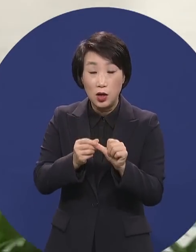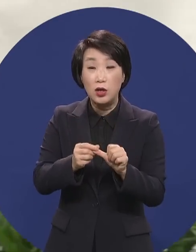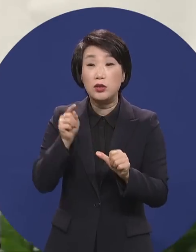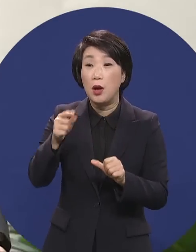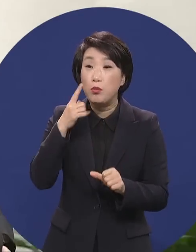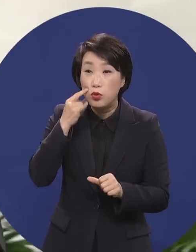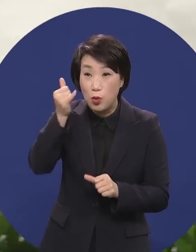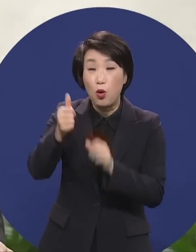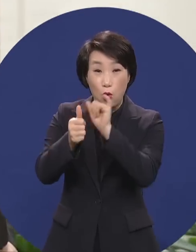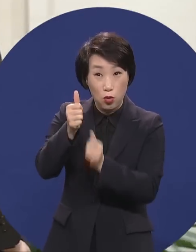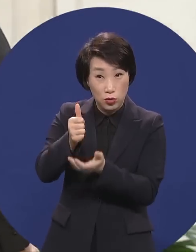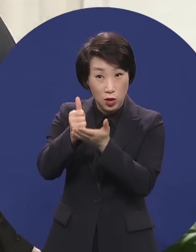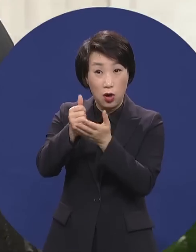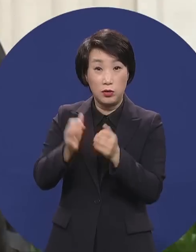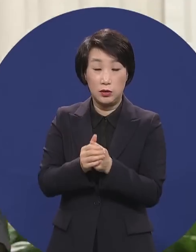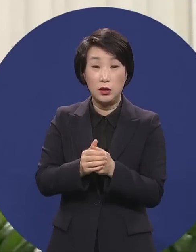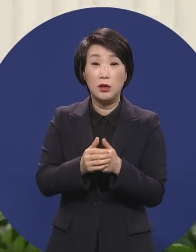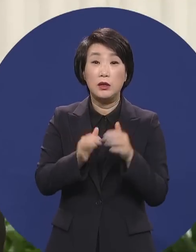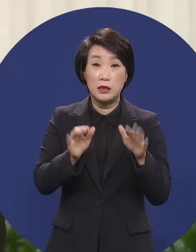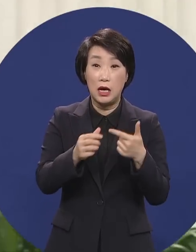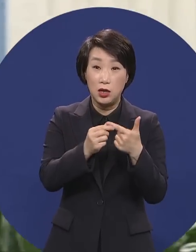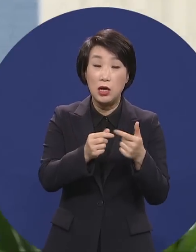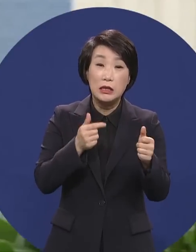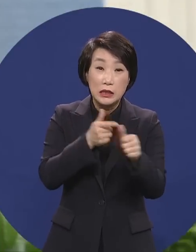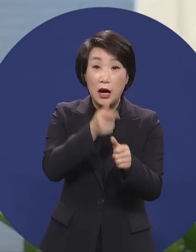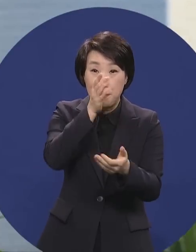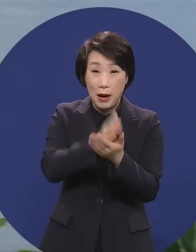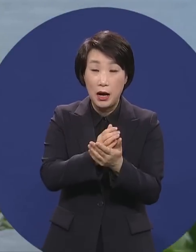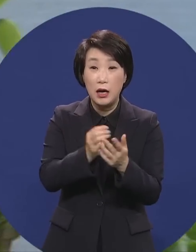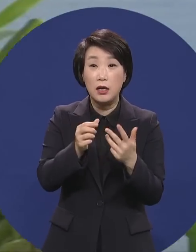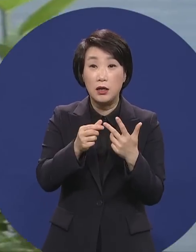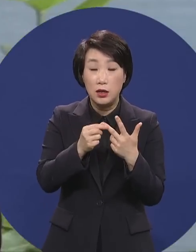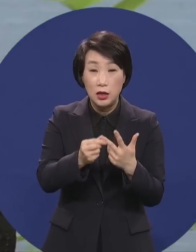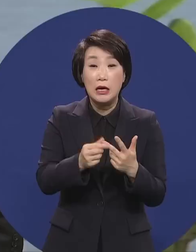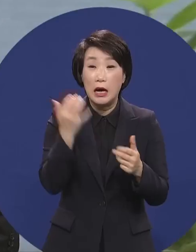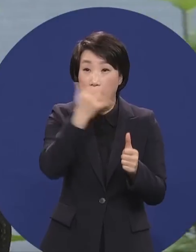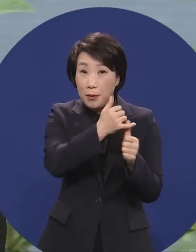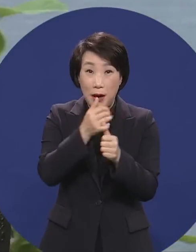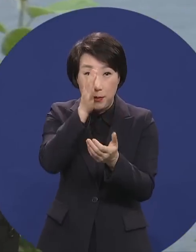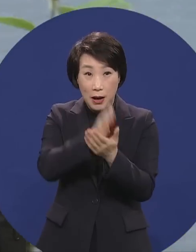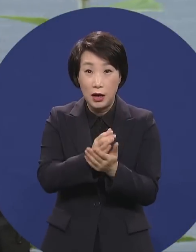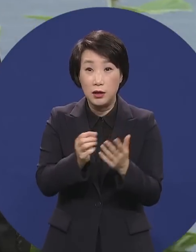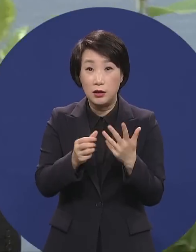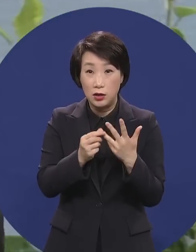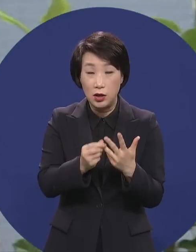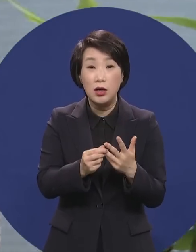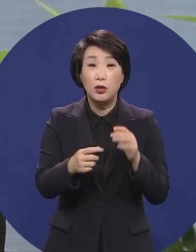부모를 공경하라. 살인하지 마라. 간음하지 마라. 도적질하지 마라.